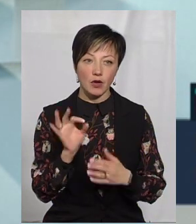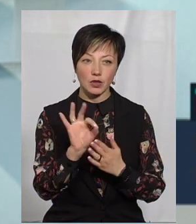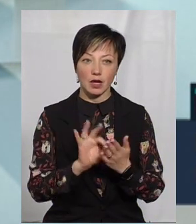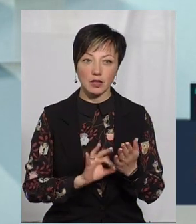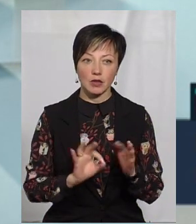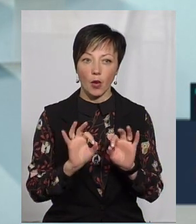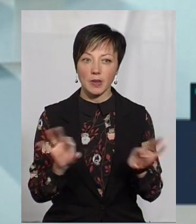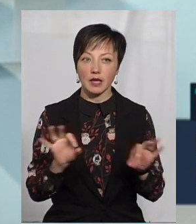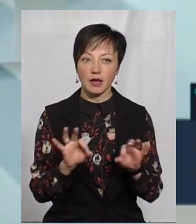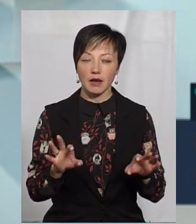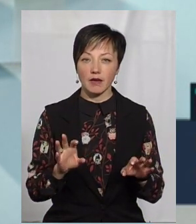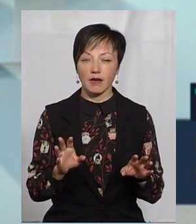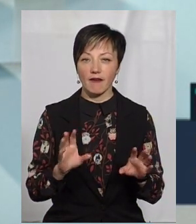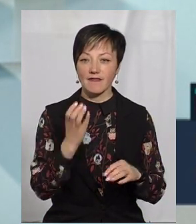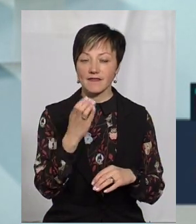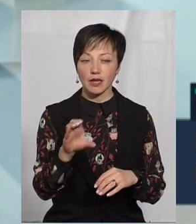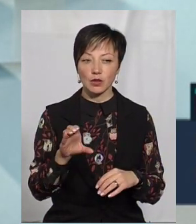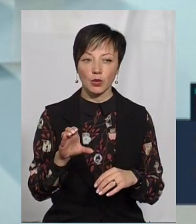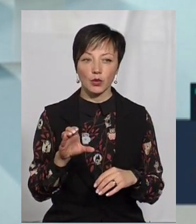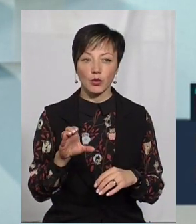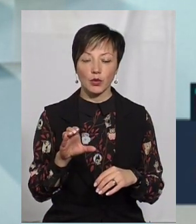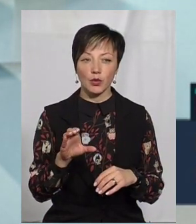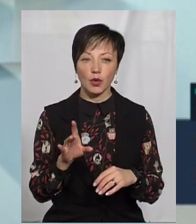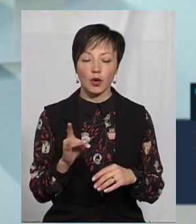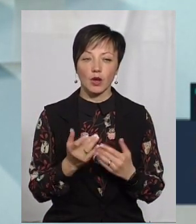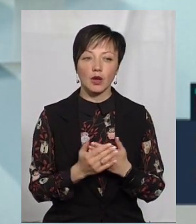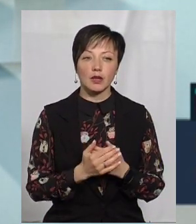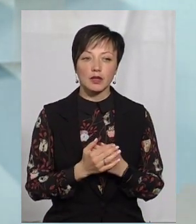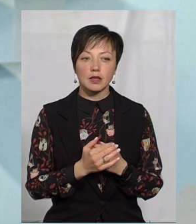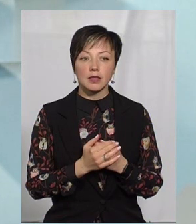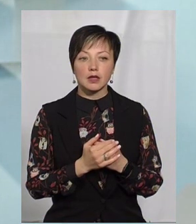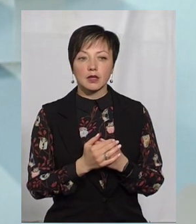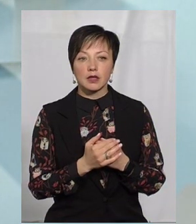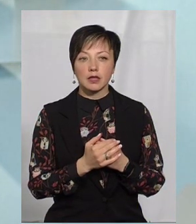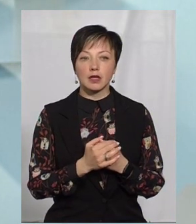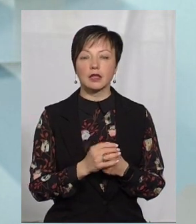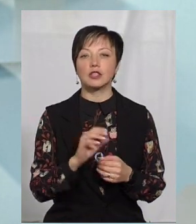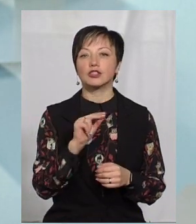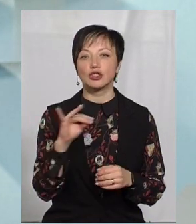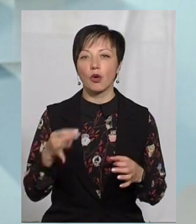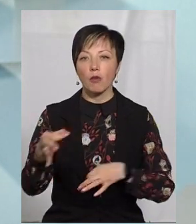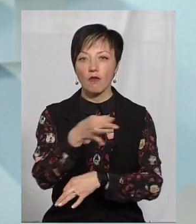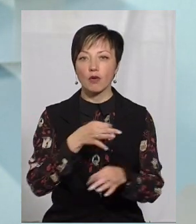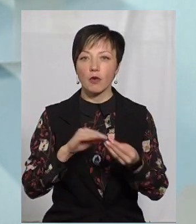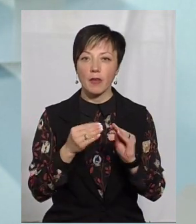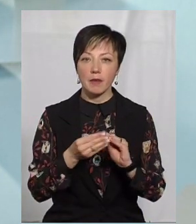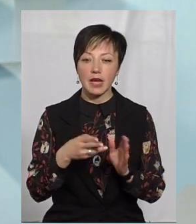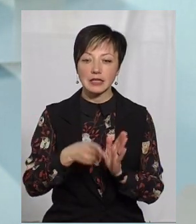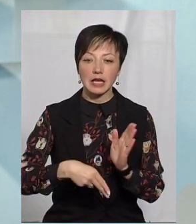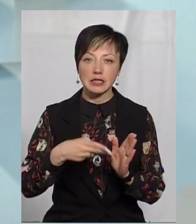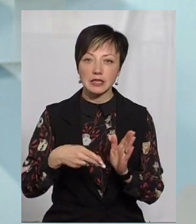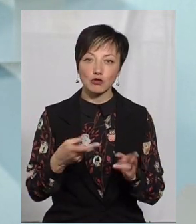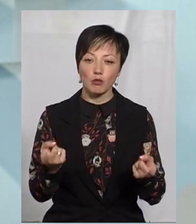одразу коментарі до відео. До розмови, наскільки обговорювалася проблема, наприклад, залізничного